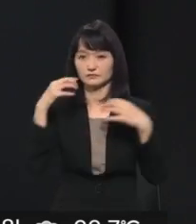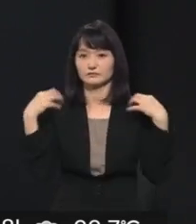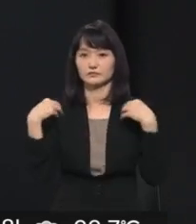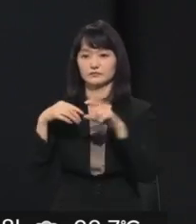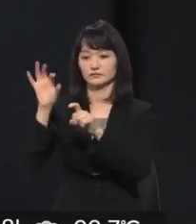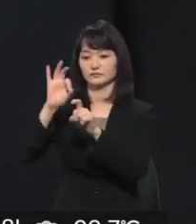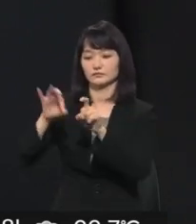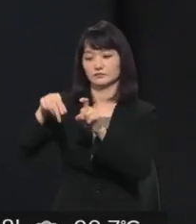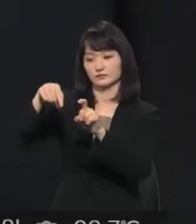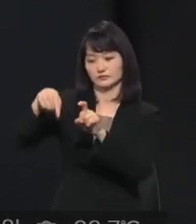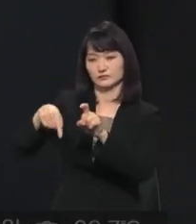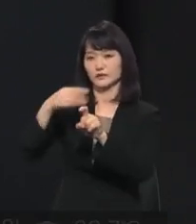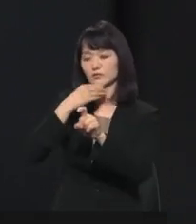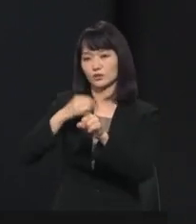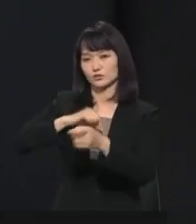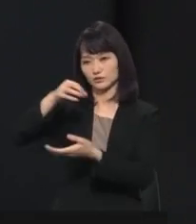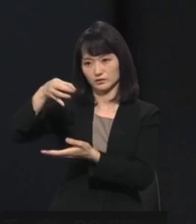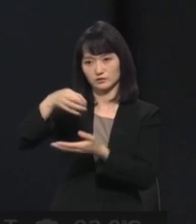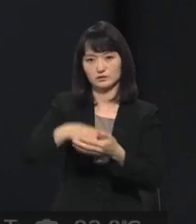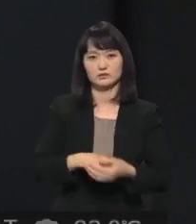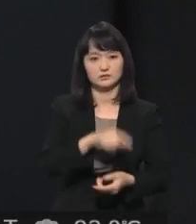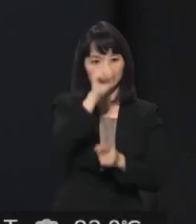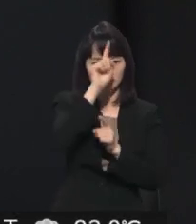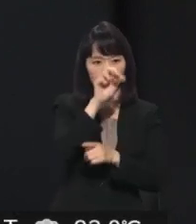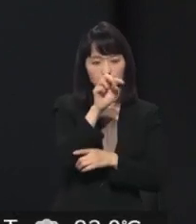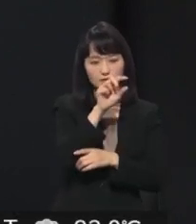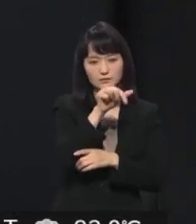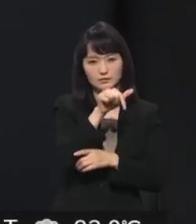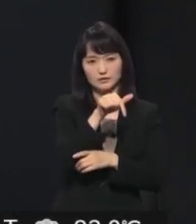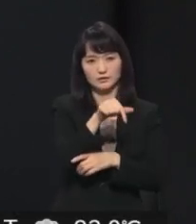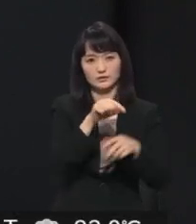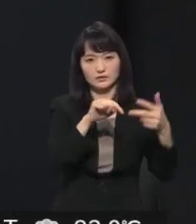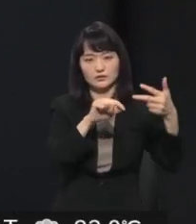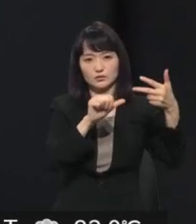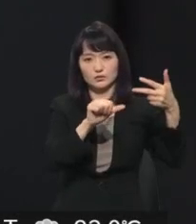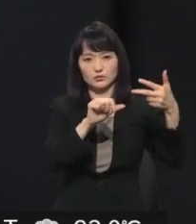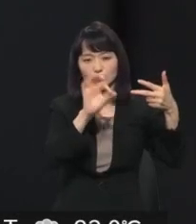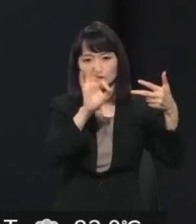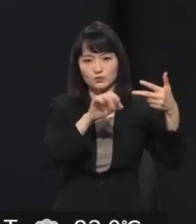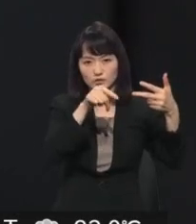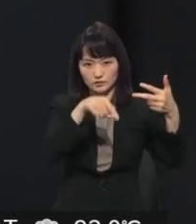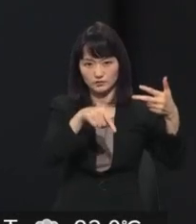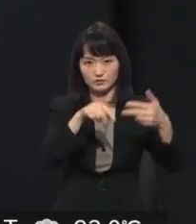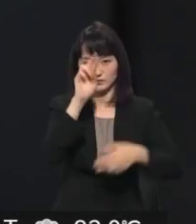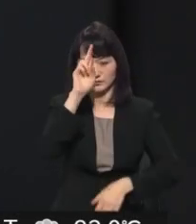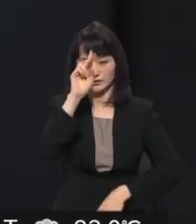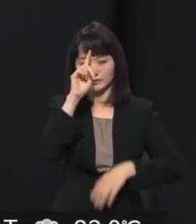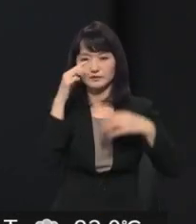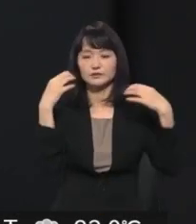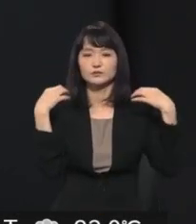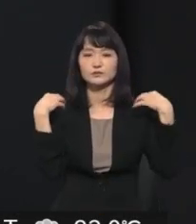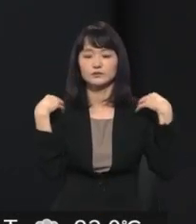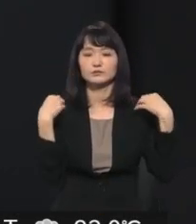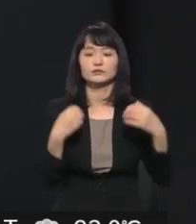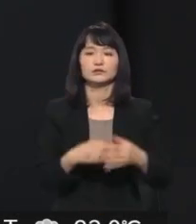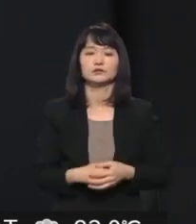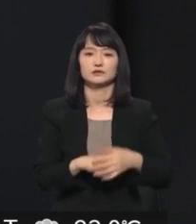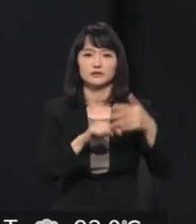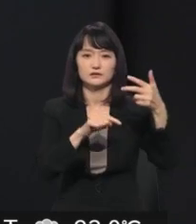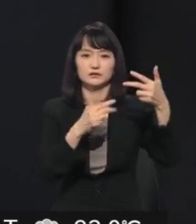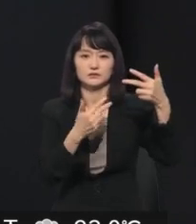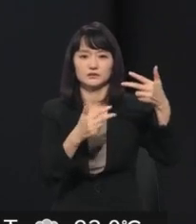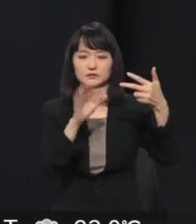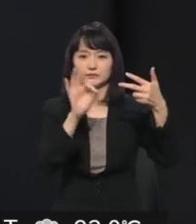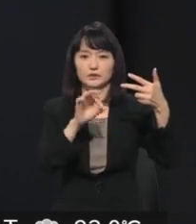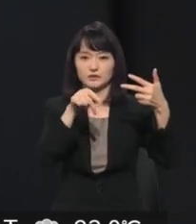대통 이명박 정부 때 7.5% 박근혜 정부 때 7.7% 했습니다 즉 국민의 힘 정보 에서도 계속 측 퍼센트